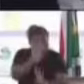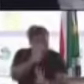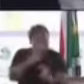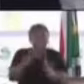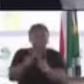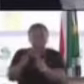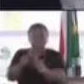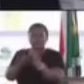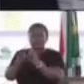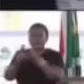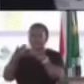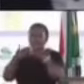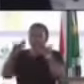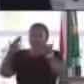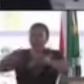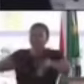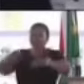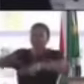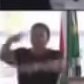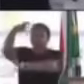ngibonge kakhulu enkosini